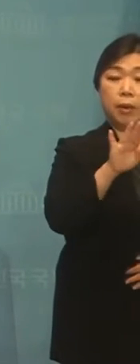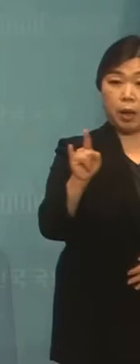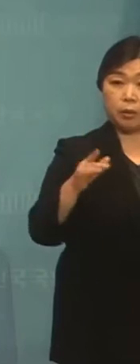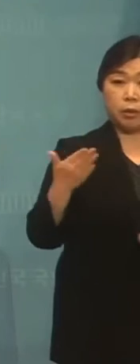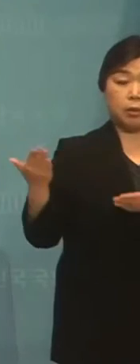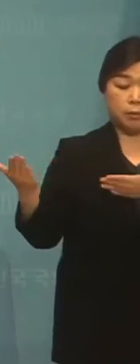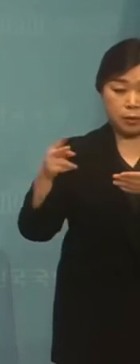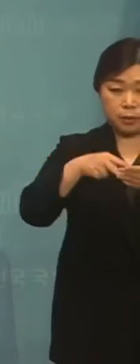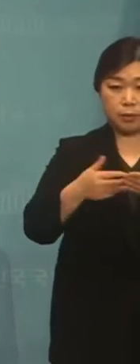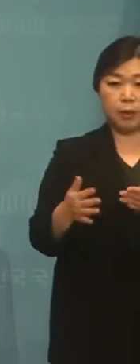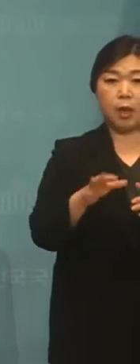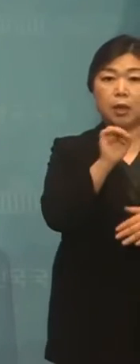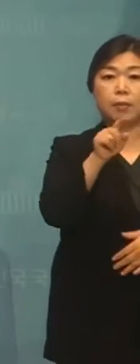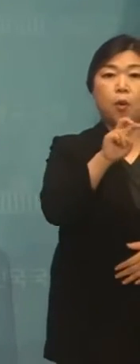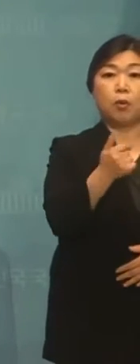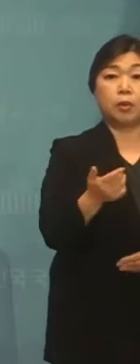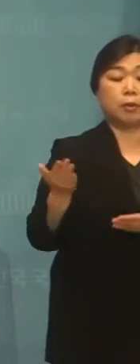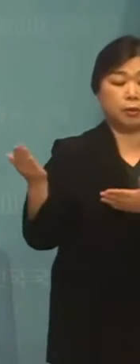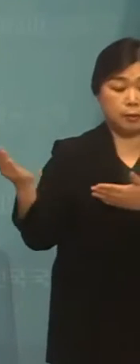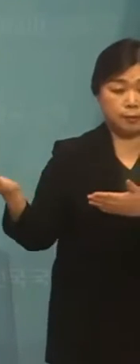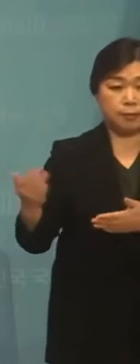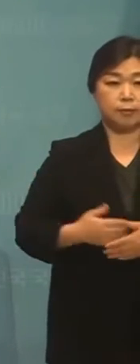의원이 있겠습니다. 이모선 의원께서.